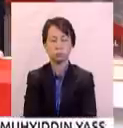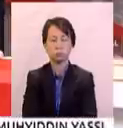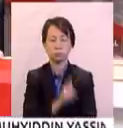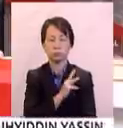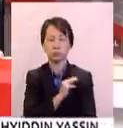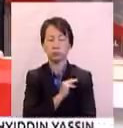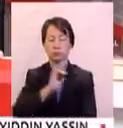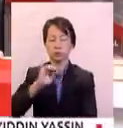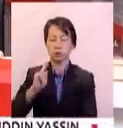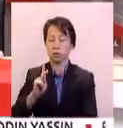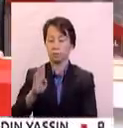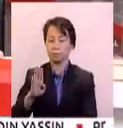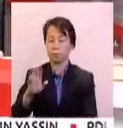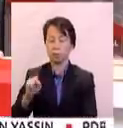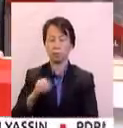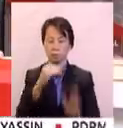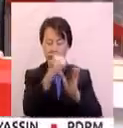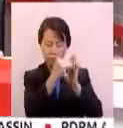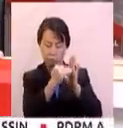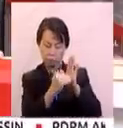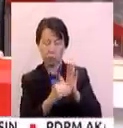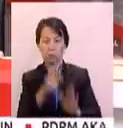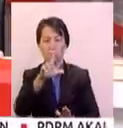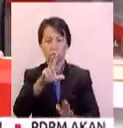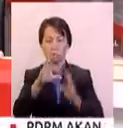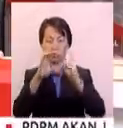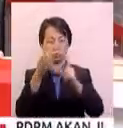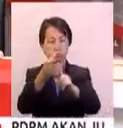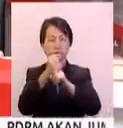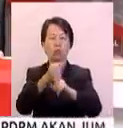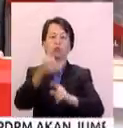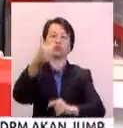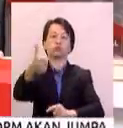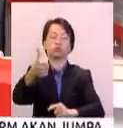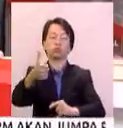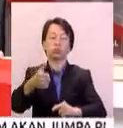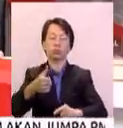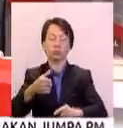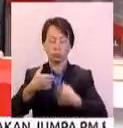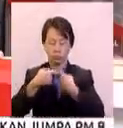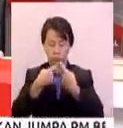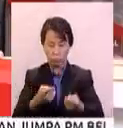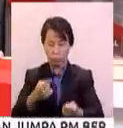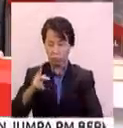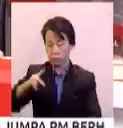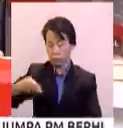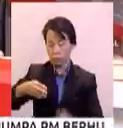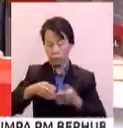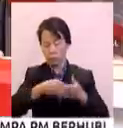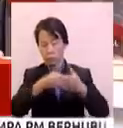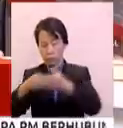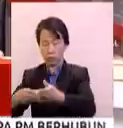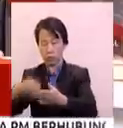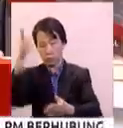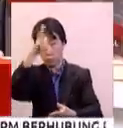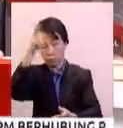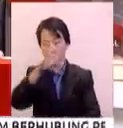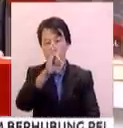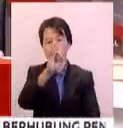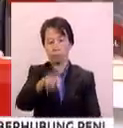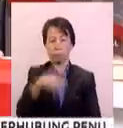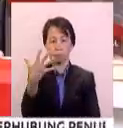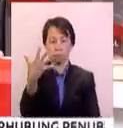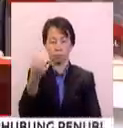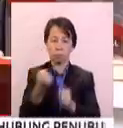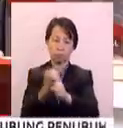Kementerian Belia dan Sukan menyenaraikan tiga pencapaian membanggakan sejak Pakatan Harapan PH menerajui kerajaan 9 Mei tahun